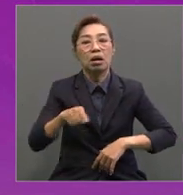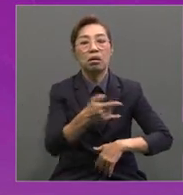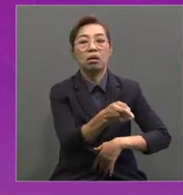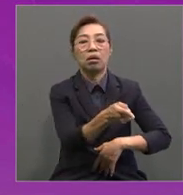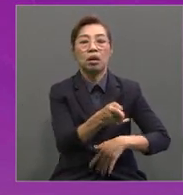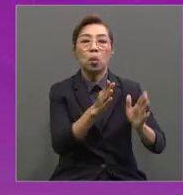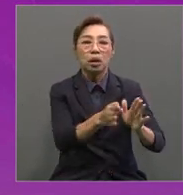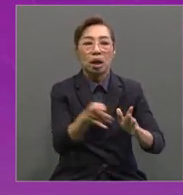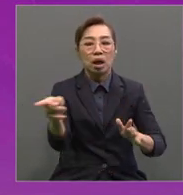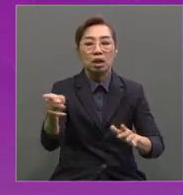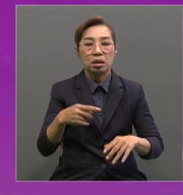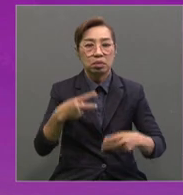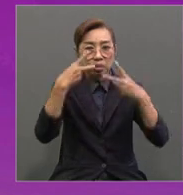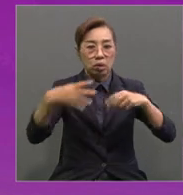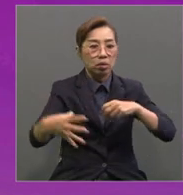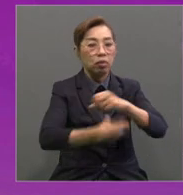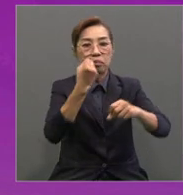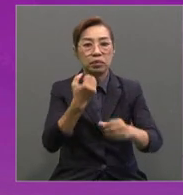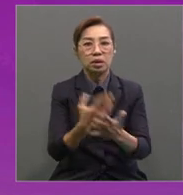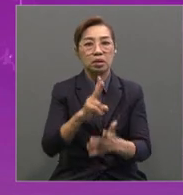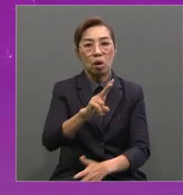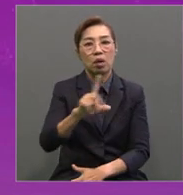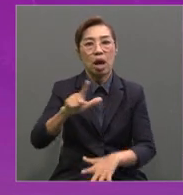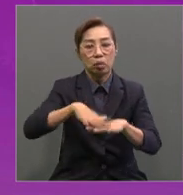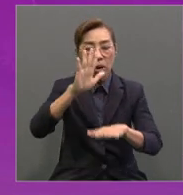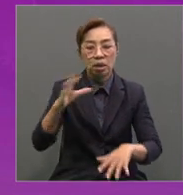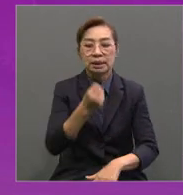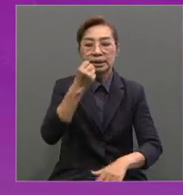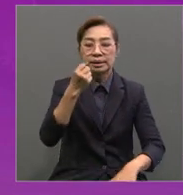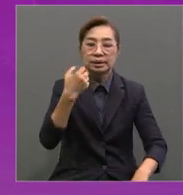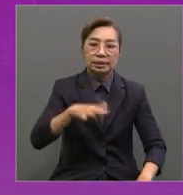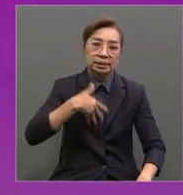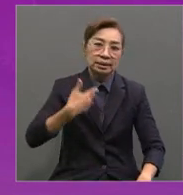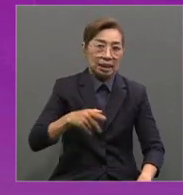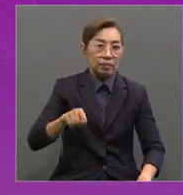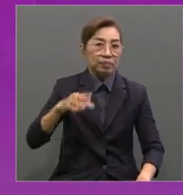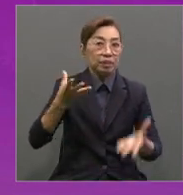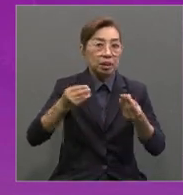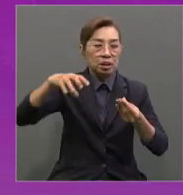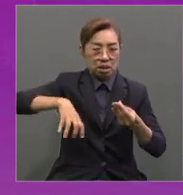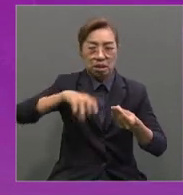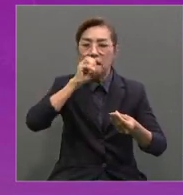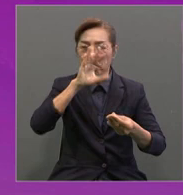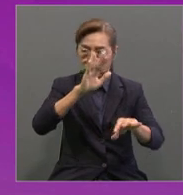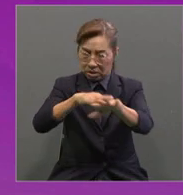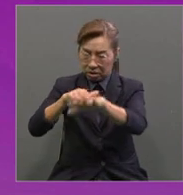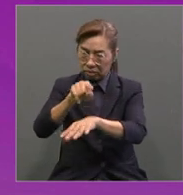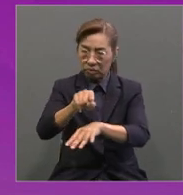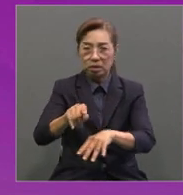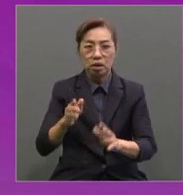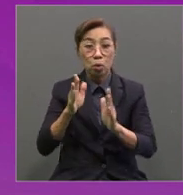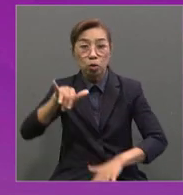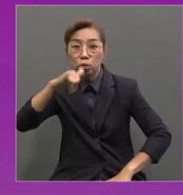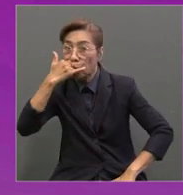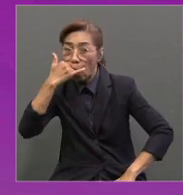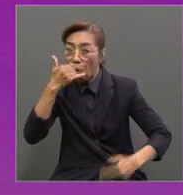คะก็เลยไปหาข้อมูลมาเตือนกันต่อทางกรมที่ดินบอกเลยนะคะว่าย้ำเตือนกันอีกครั้งหนึงนะคะในส่วนของกรมที่ดินเนี่ยจะไม่มีเจ้าหน้า